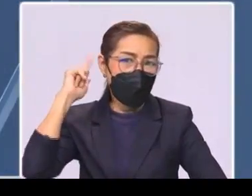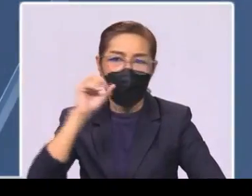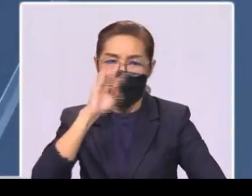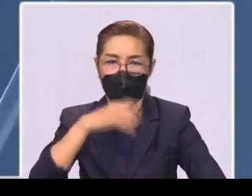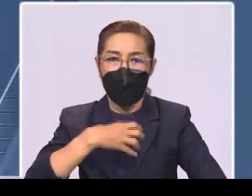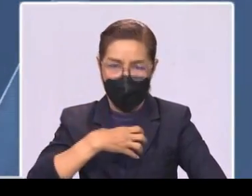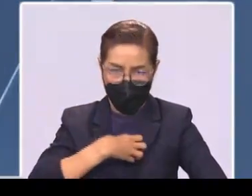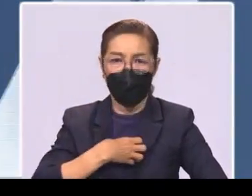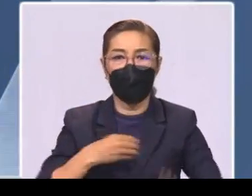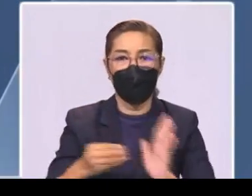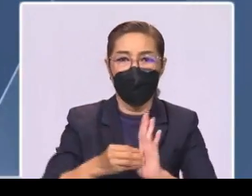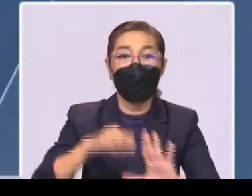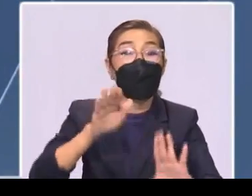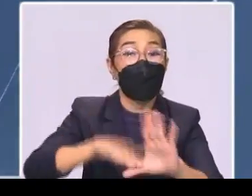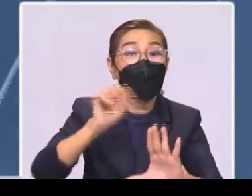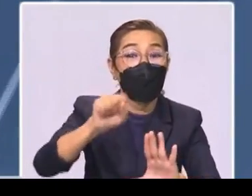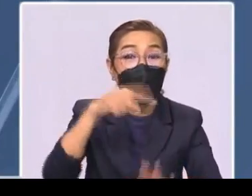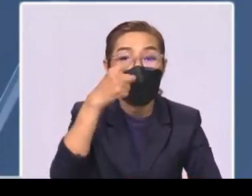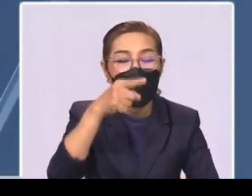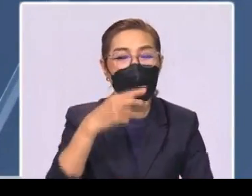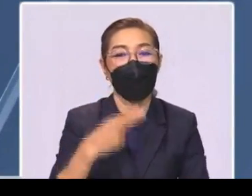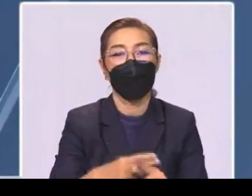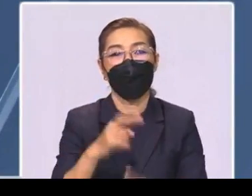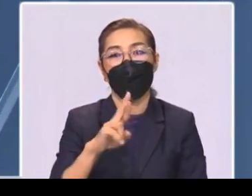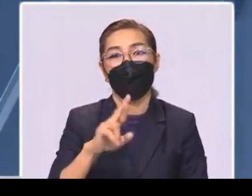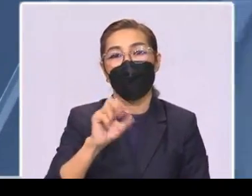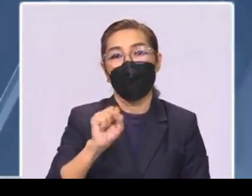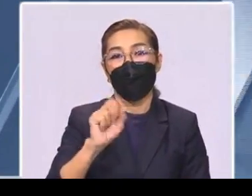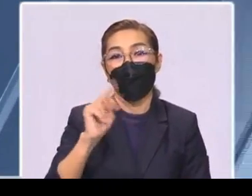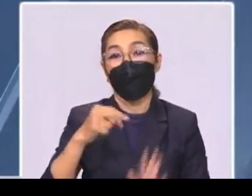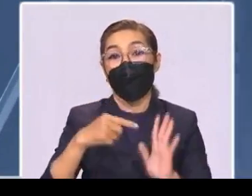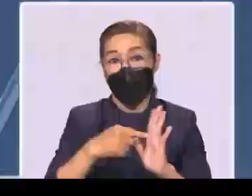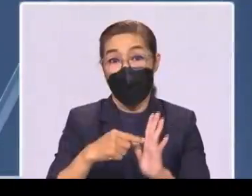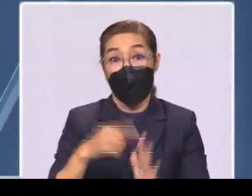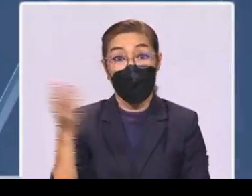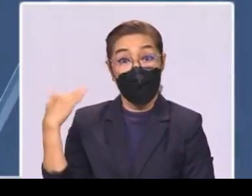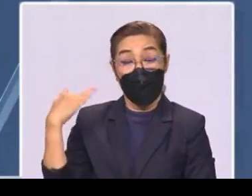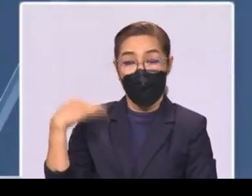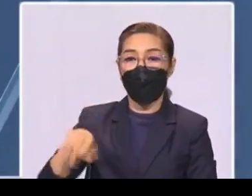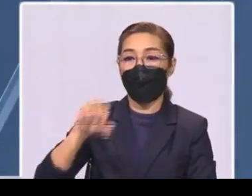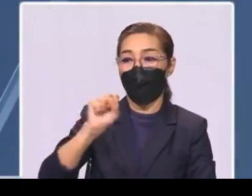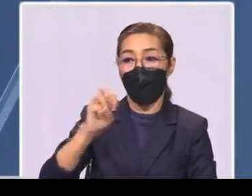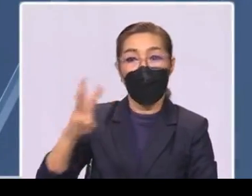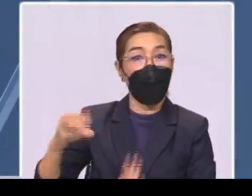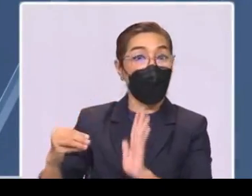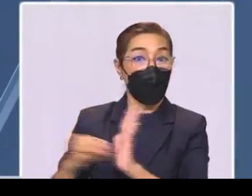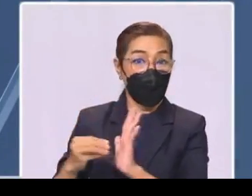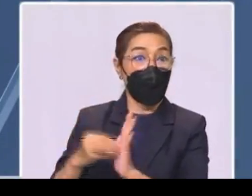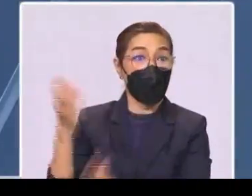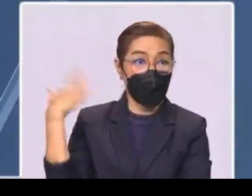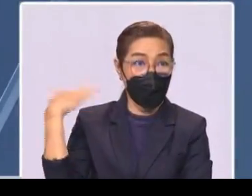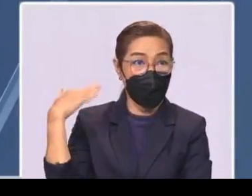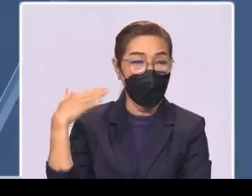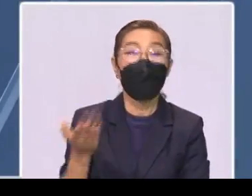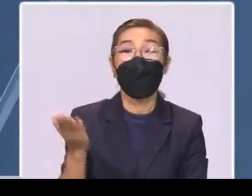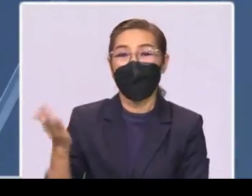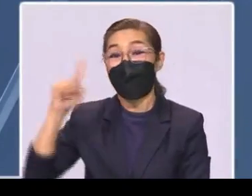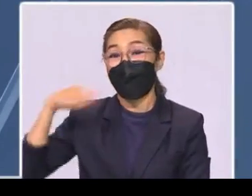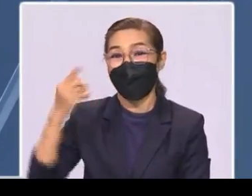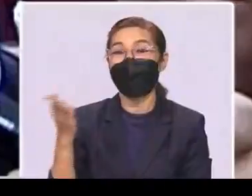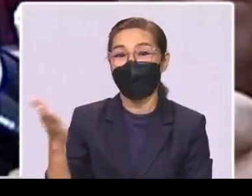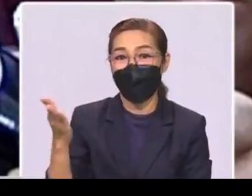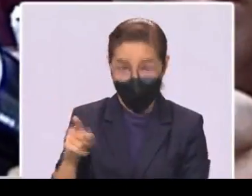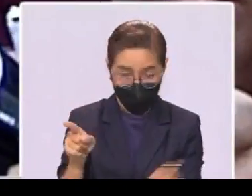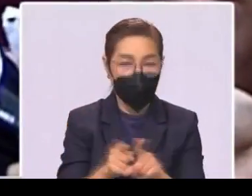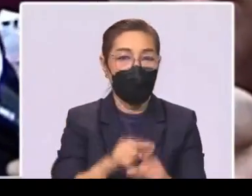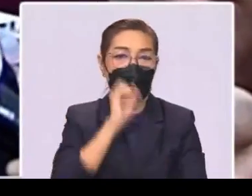รัชนาโตสิตระกูลนะครับอดีตเนี่ยสมาชิกวุฒิสภากรุงเทพท่านนี้เนี่ยนะครับก็ประกาศจะ